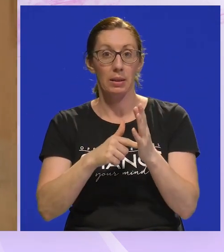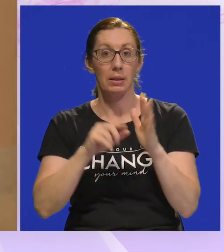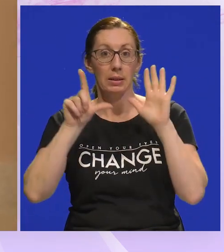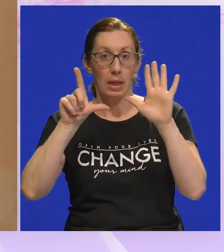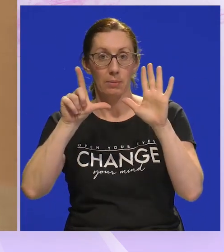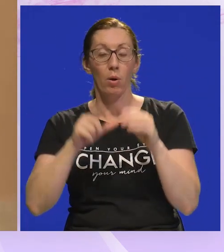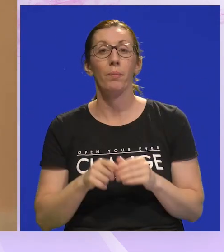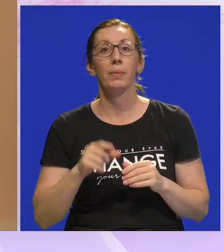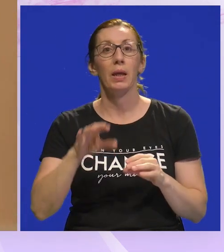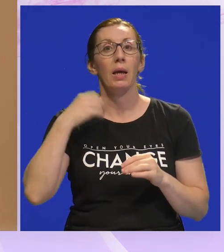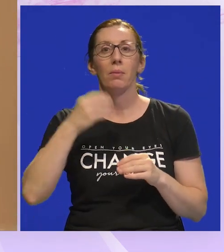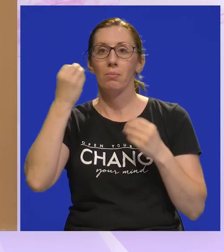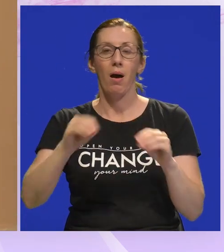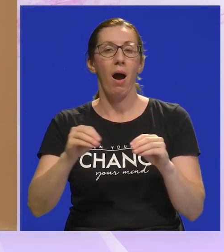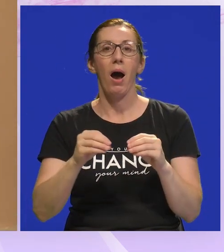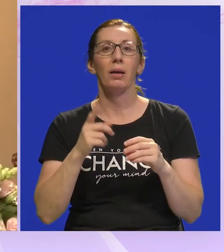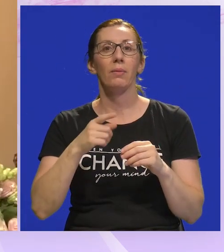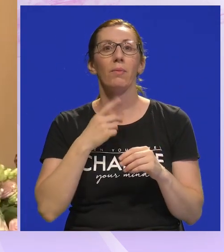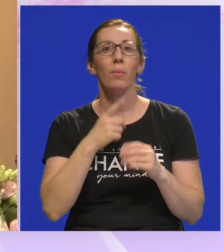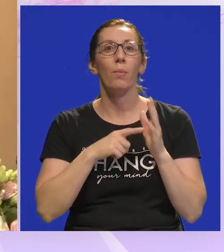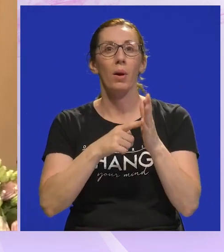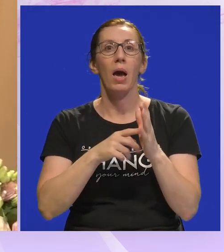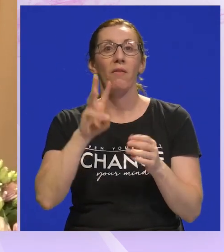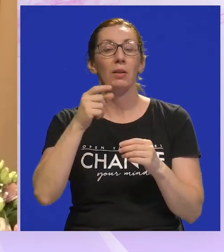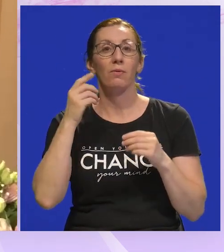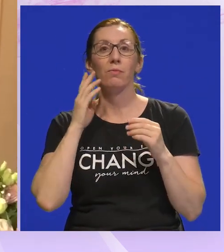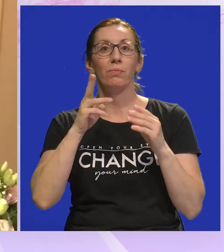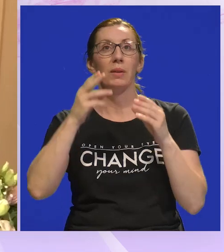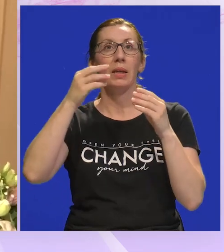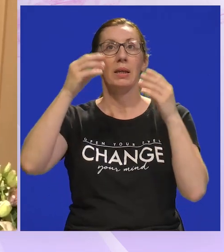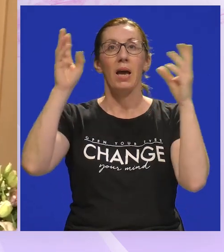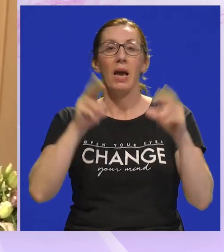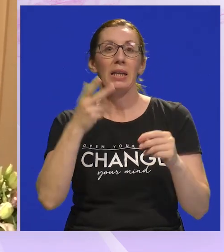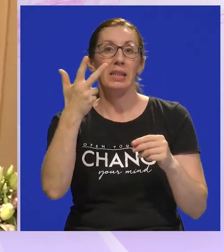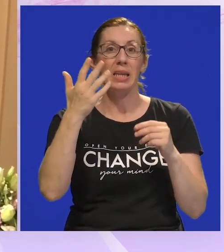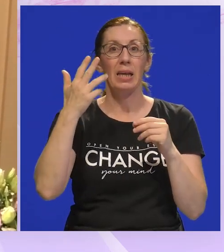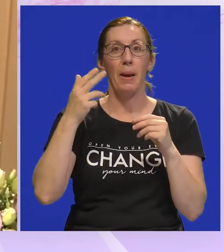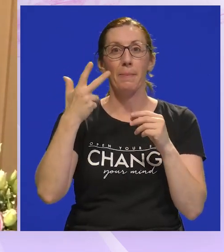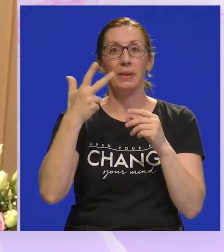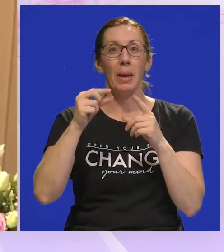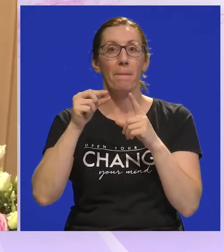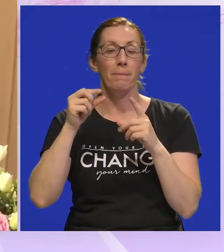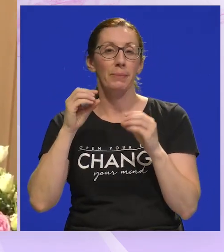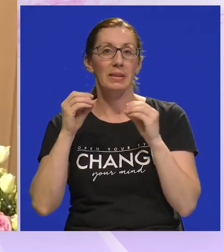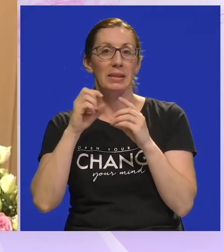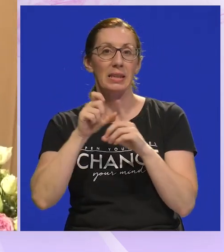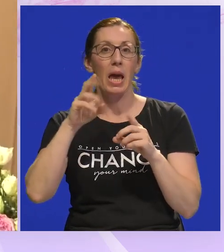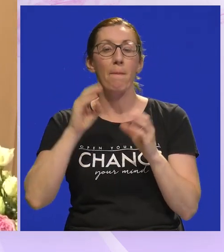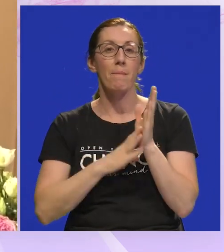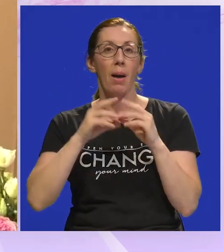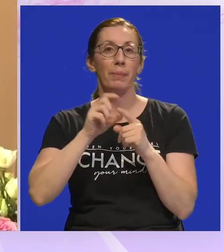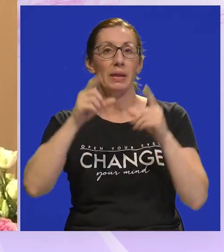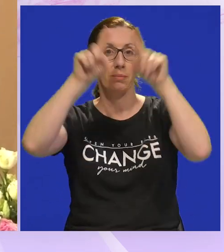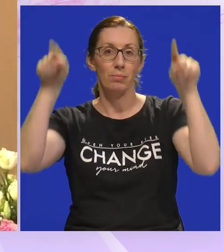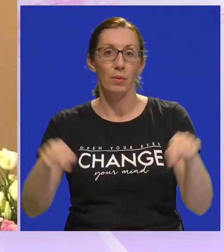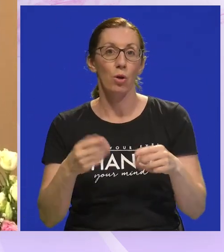srpnja pripremila atraktivno iznenađenje. Vizualija će prikazati po prvi puta 3D mapping na vjenčanici, tako da je to